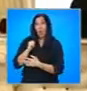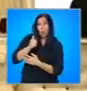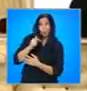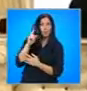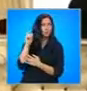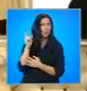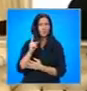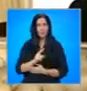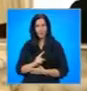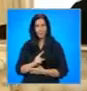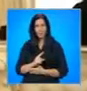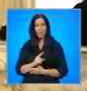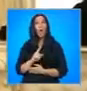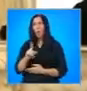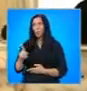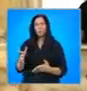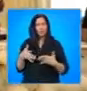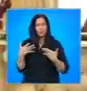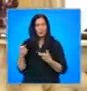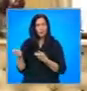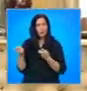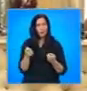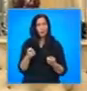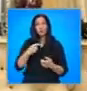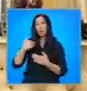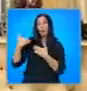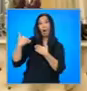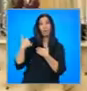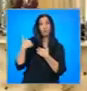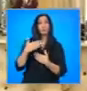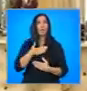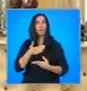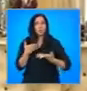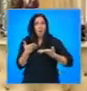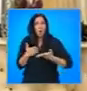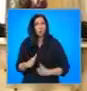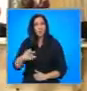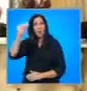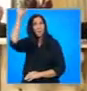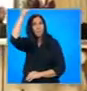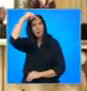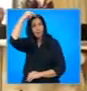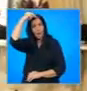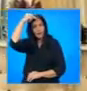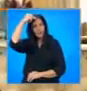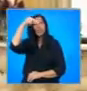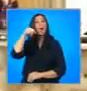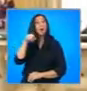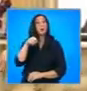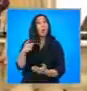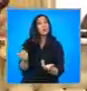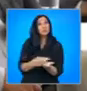ден, които искат да носят отговорност за нашата родина България, този